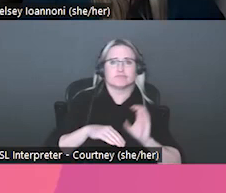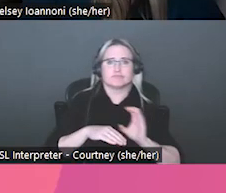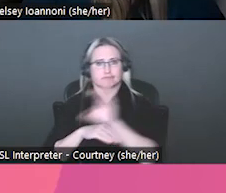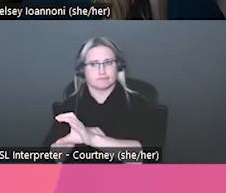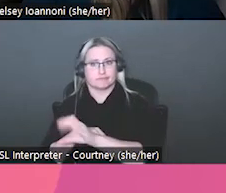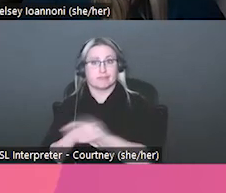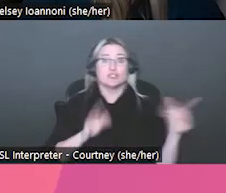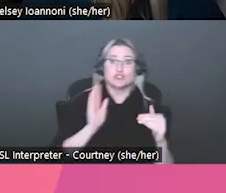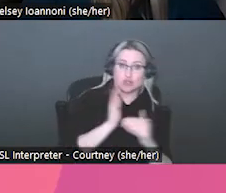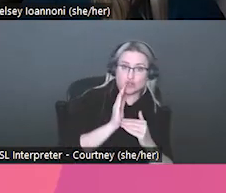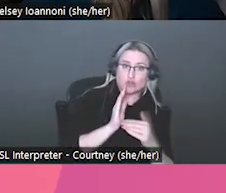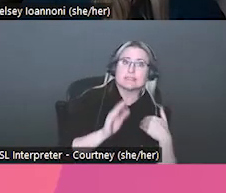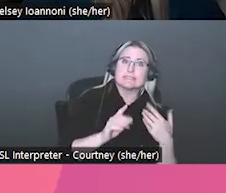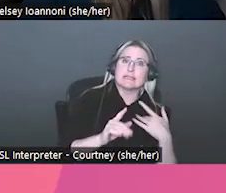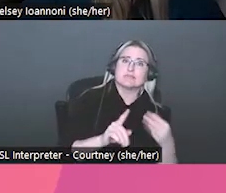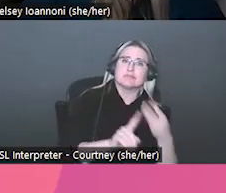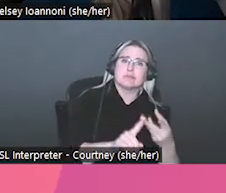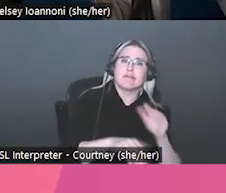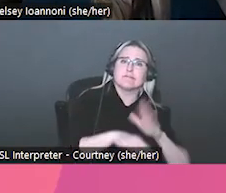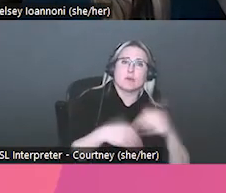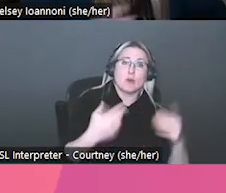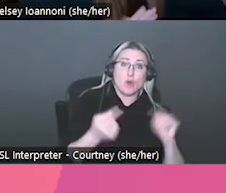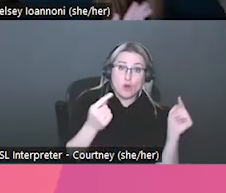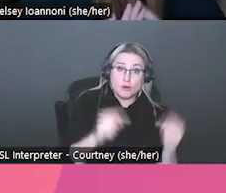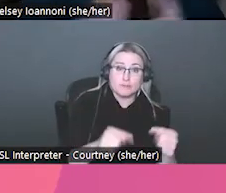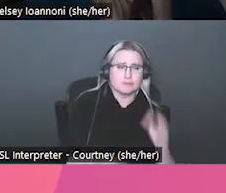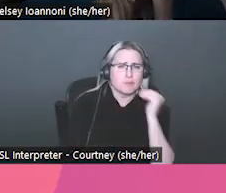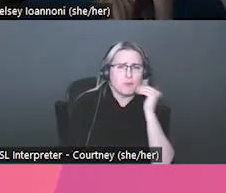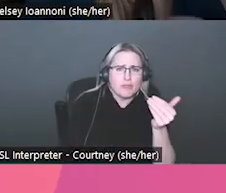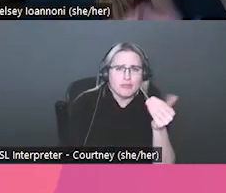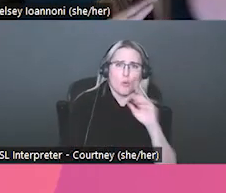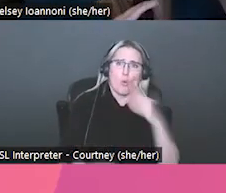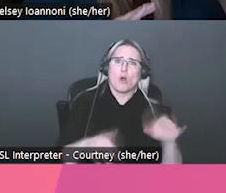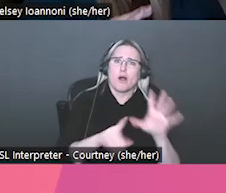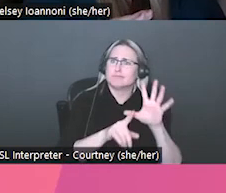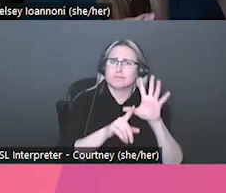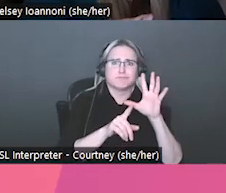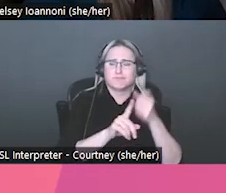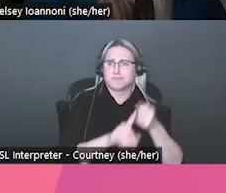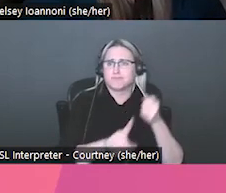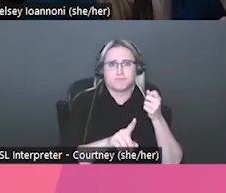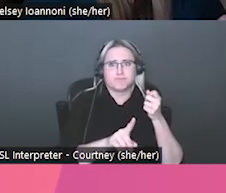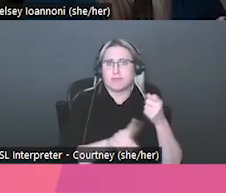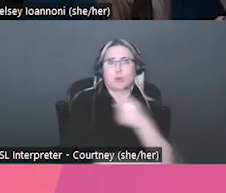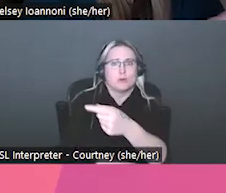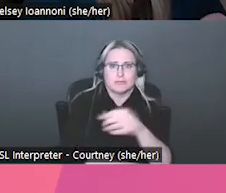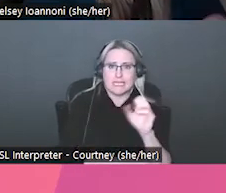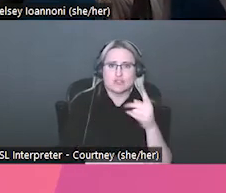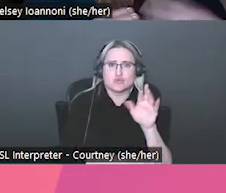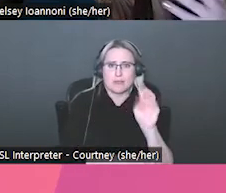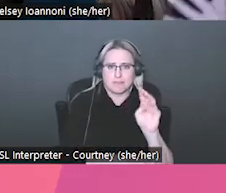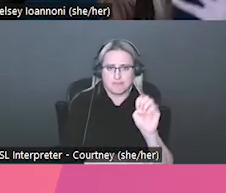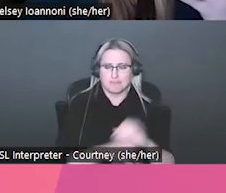le médecin, duquel elles recevaient des recommandations qui étaient souvent extrêmes, horribles ou nuisibles. Alors, je vais reconnaître